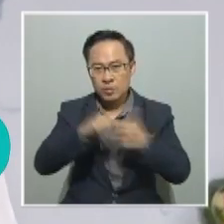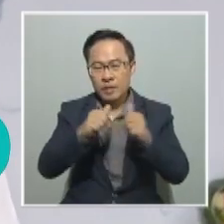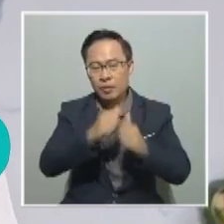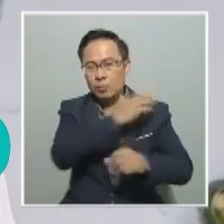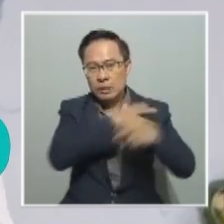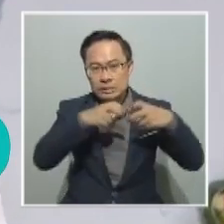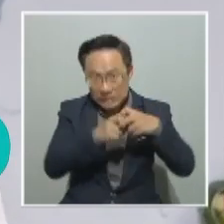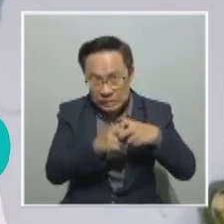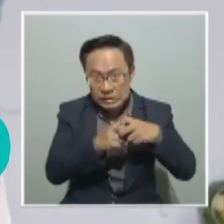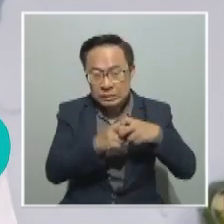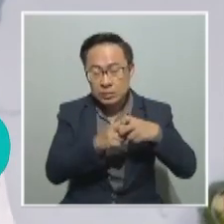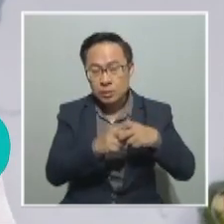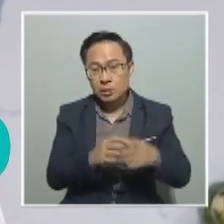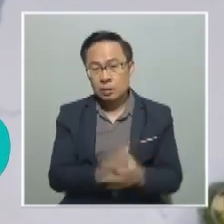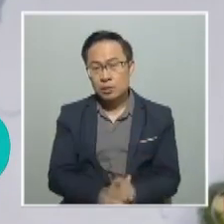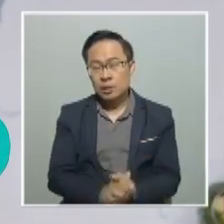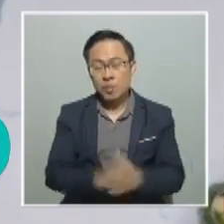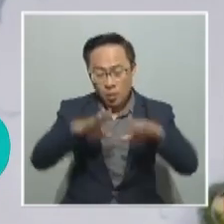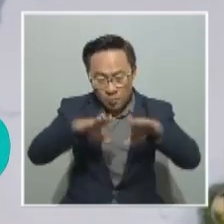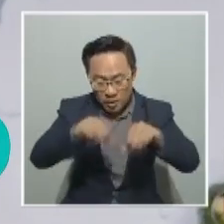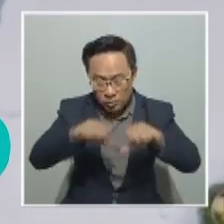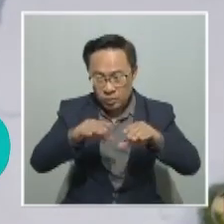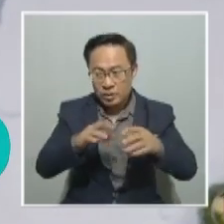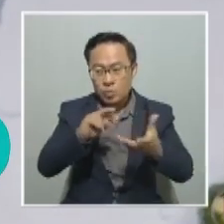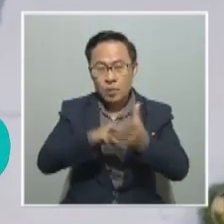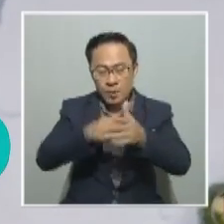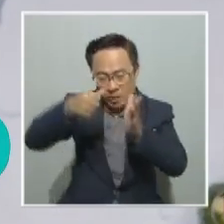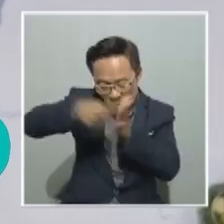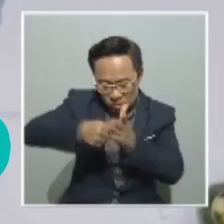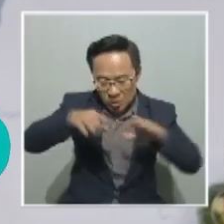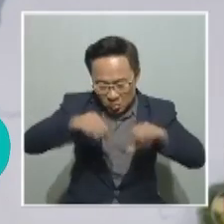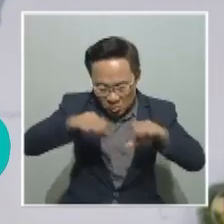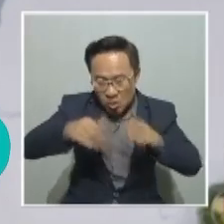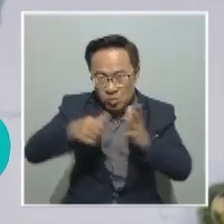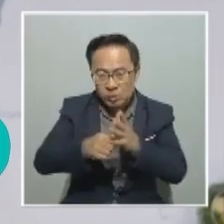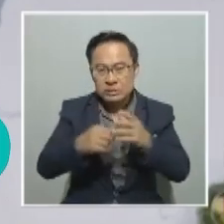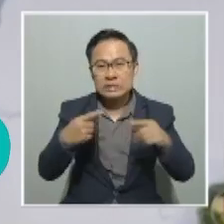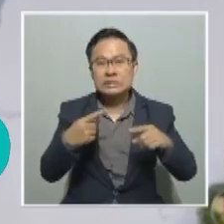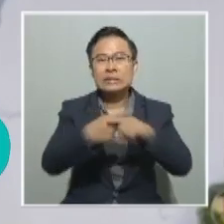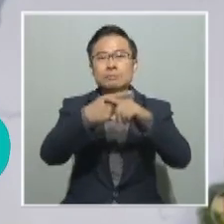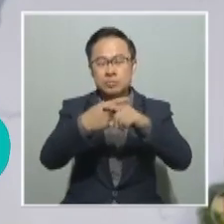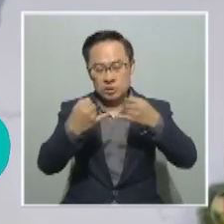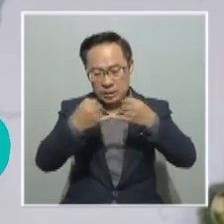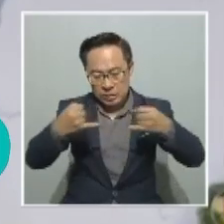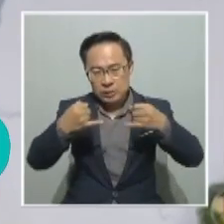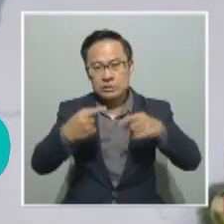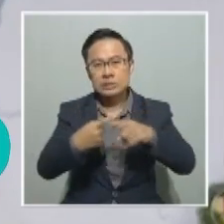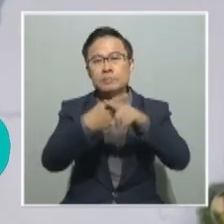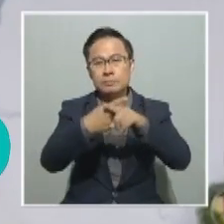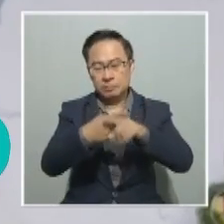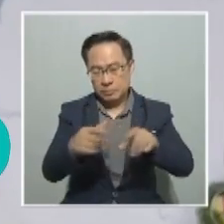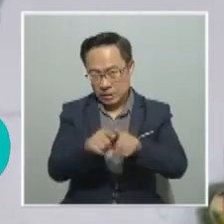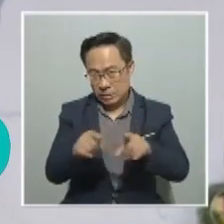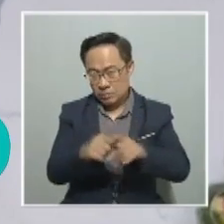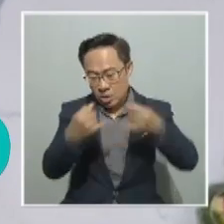ด เอ้า ก็อย่างที่เราบอกอยู่แล้วว่าพอเวลาเราไปนวดเนี่ยมันมีการกดที่รุนแรงจนเกินไปทำให้เส้นเอ็นด้านหน้ามันอักเสบอย่าลื